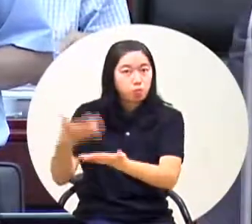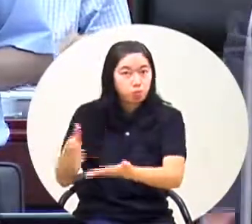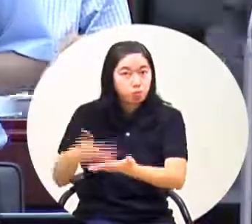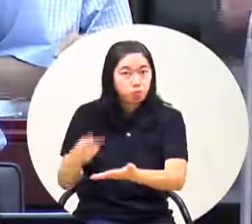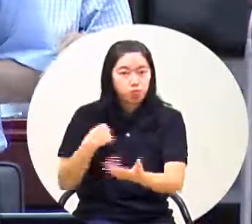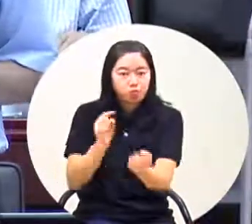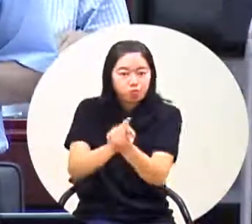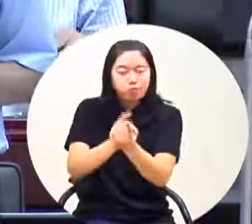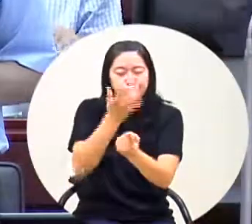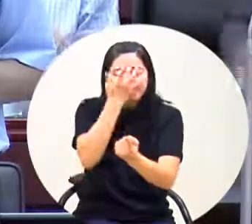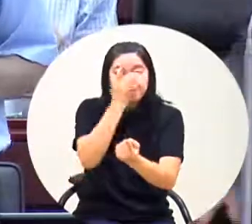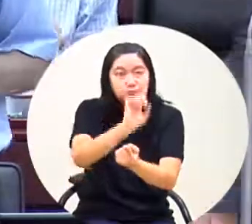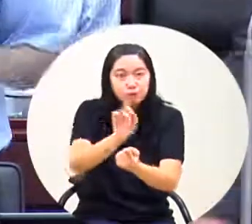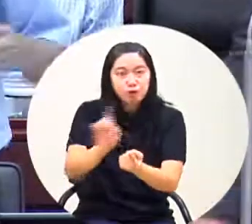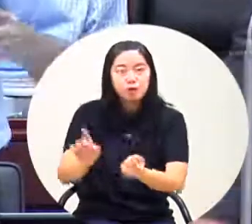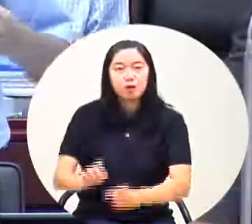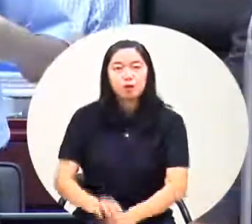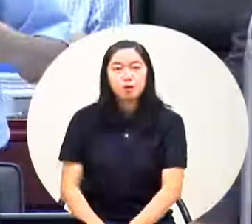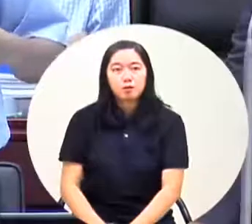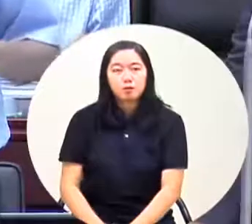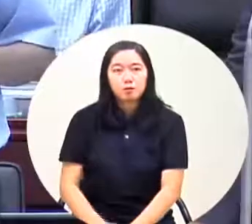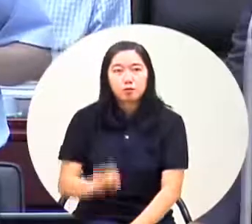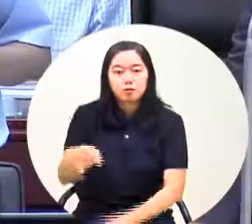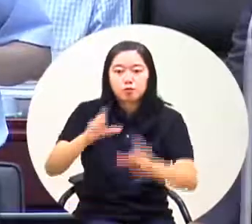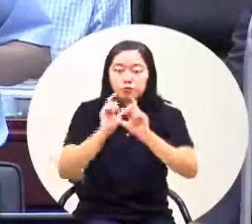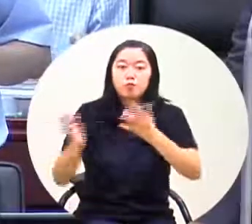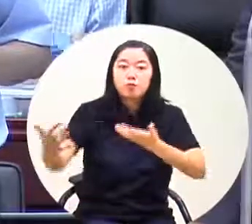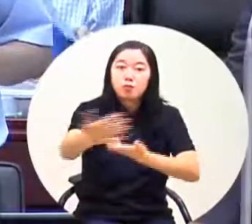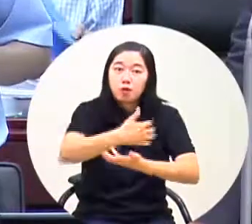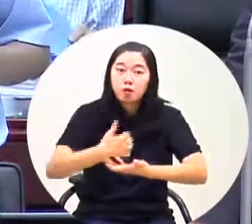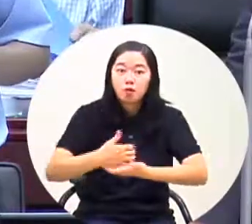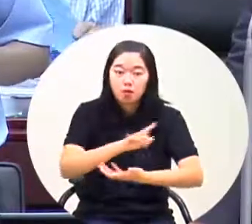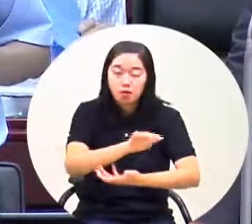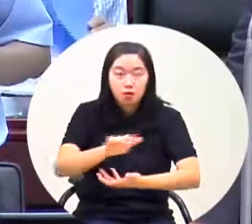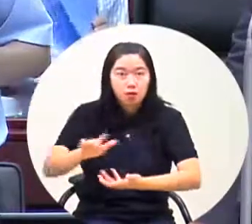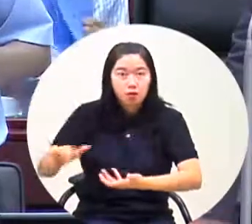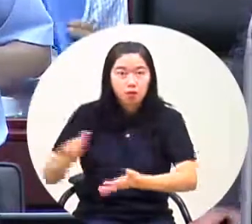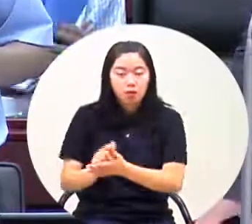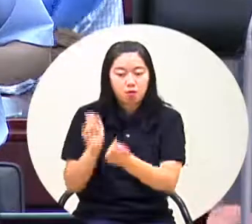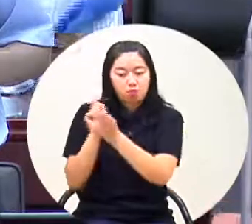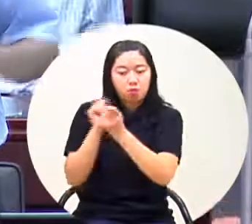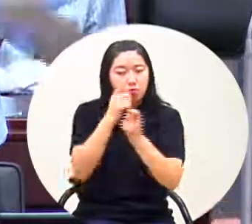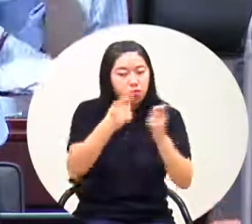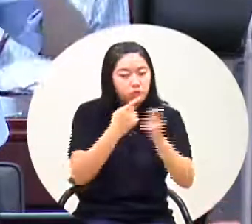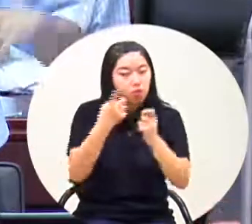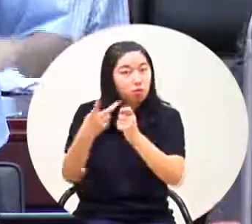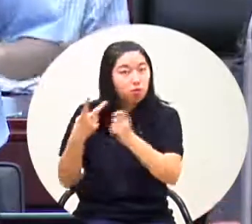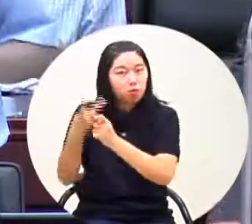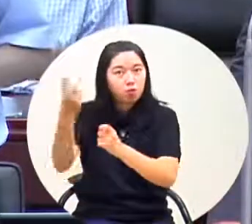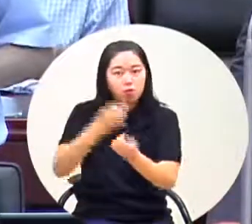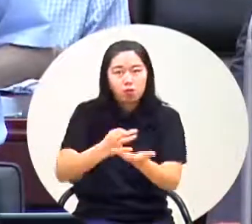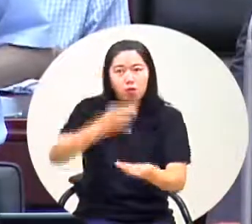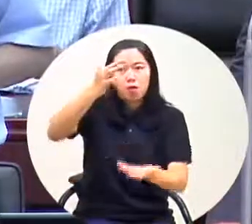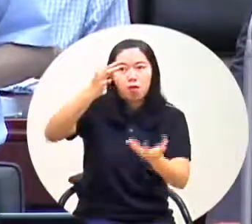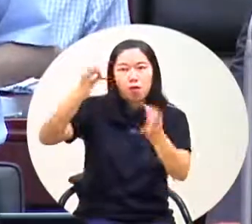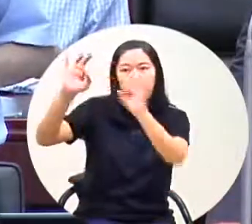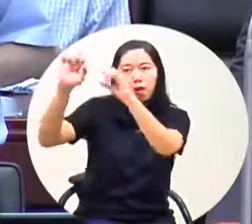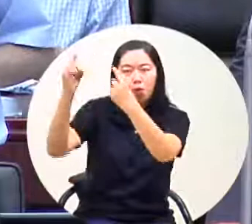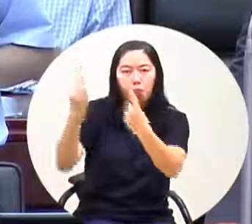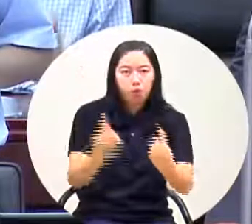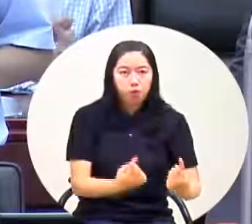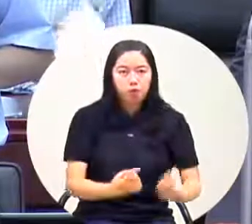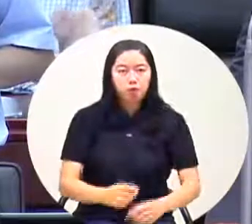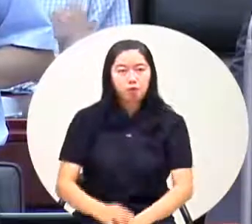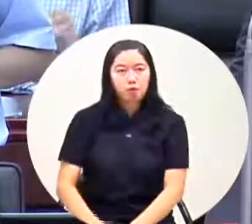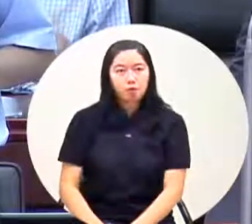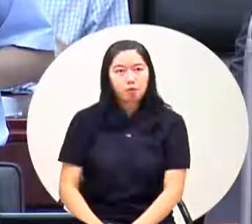困难，就是安家说回收回来资源回收物最近一两年那个价格大幅下降啦，所以有